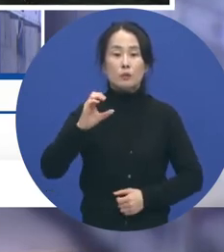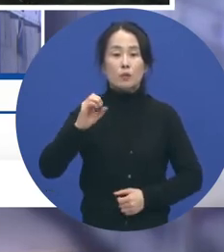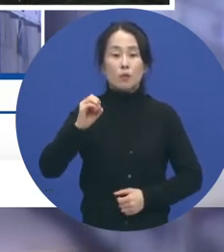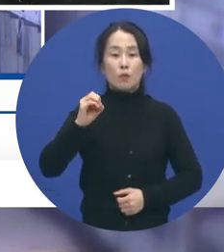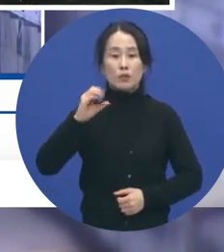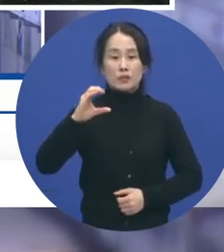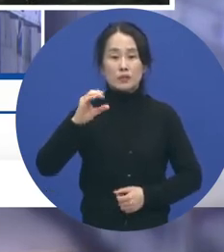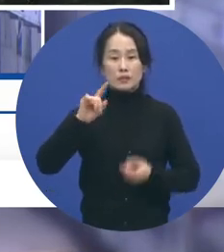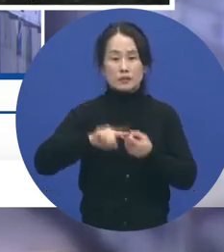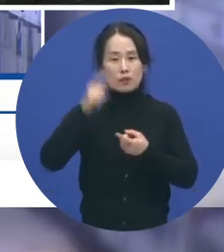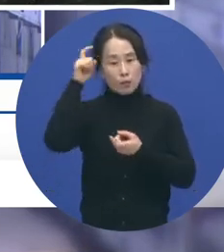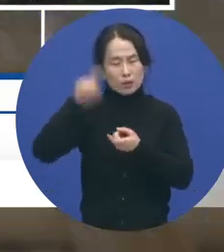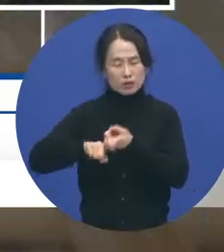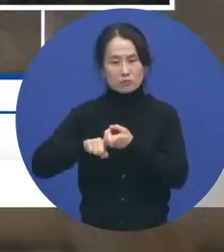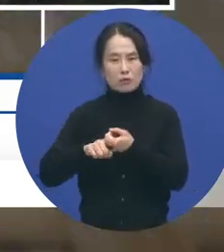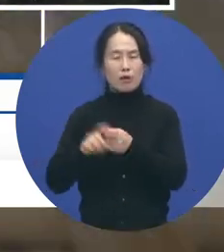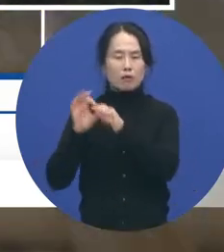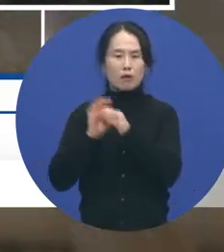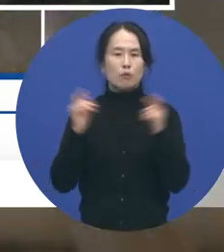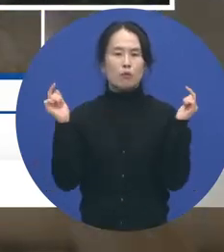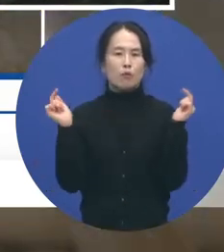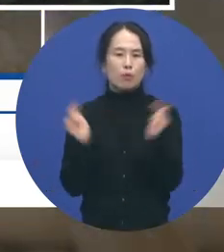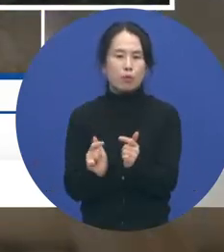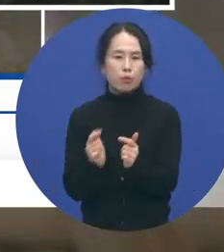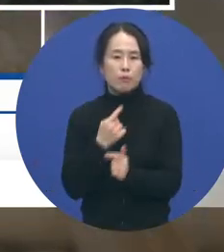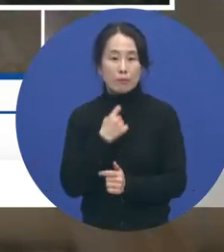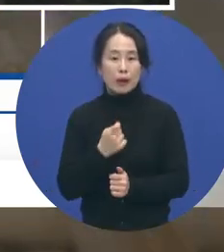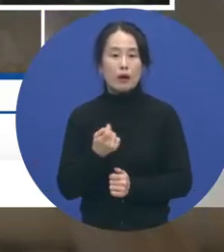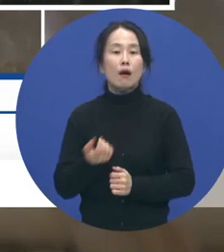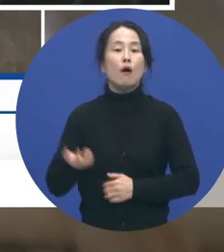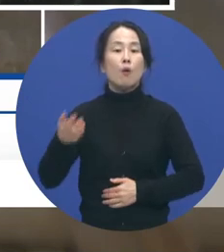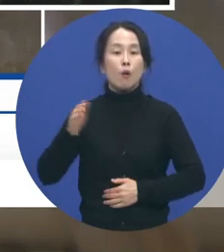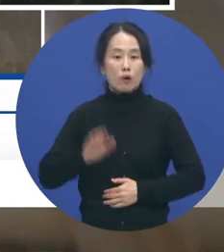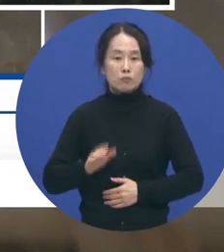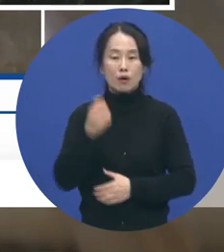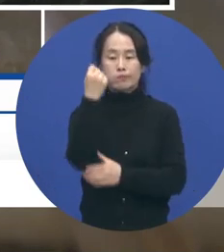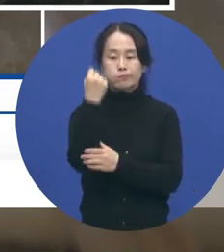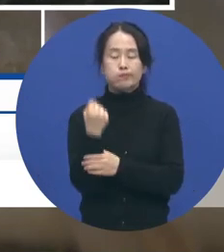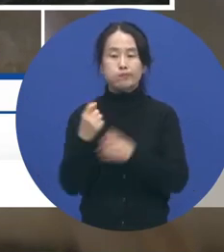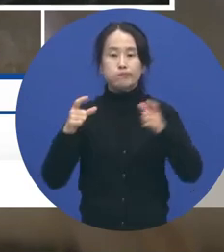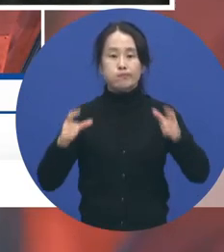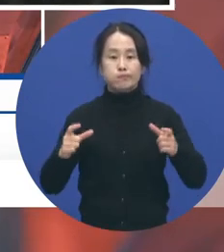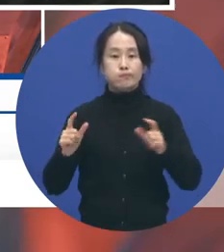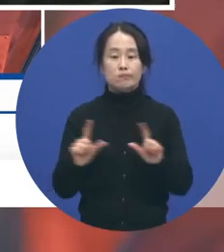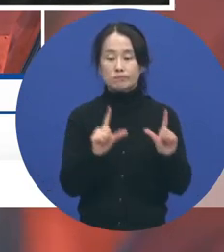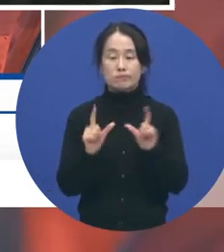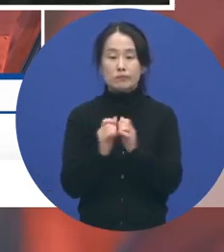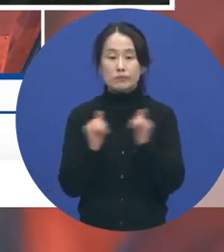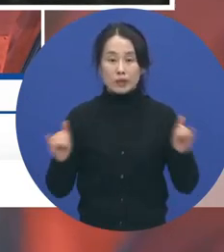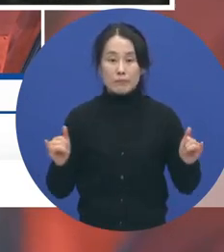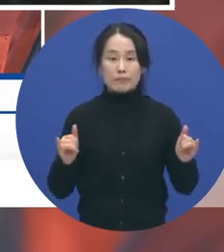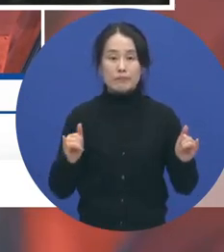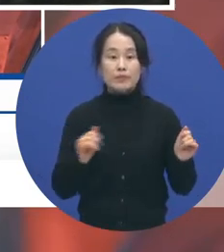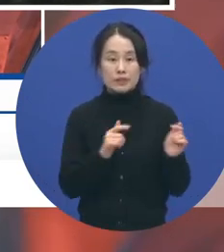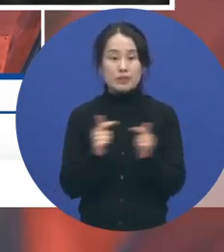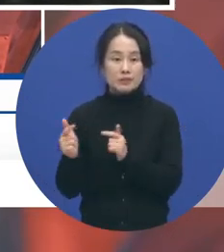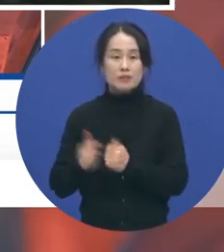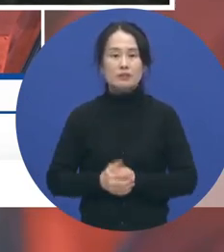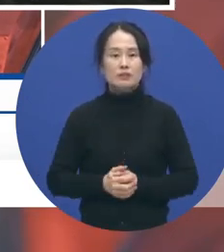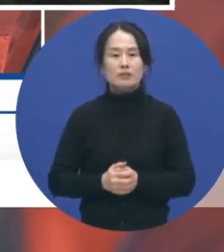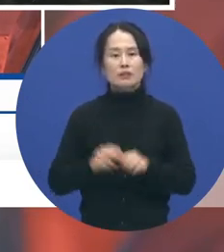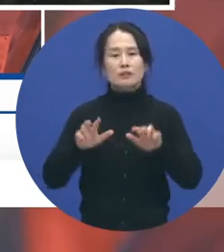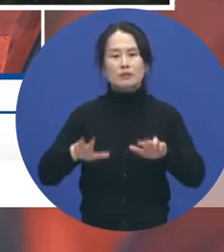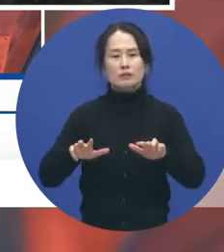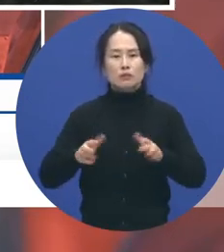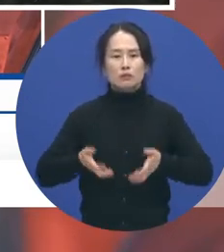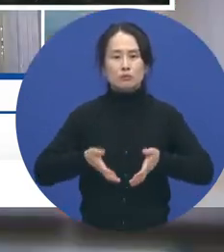대한 관심이 계속해서 축소되어 왔는데 그럼에도 불구하고 낙후 지역에 계시는 도민들께서는